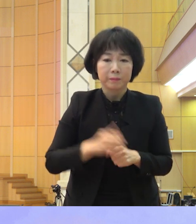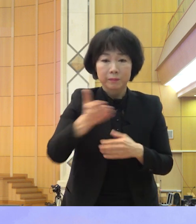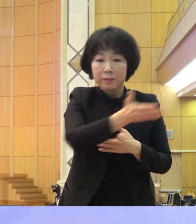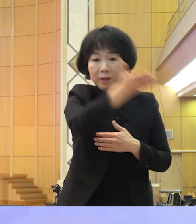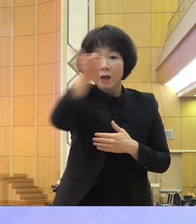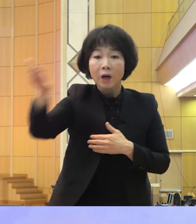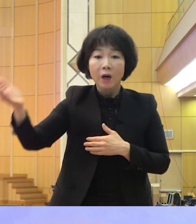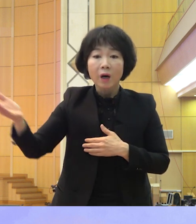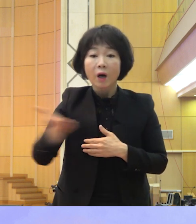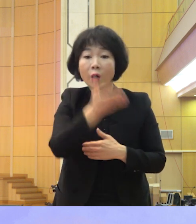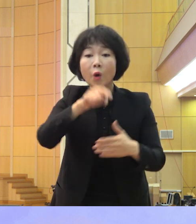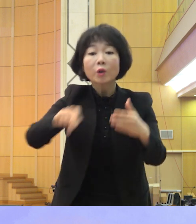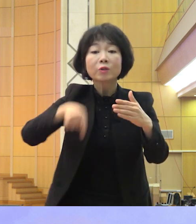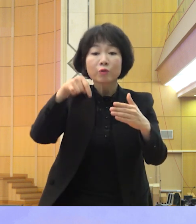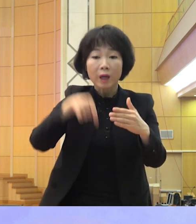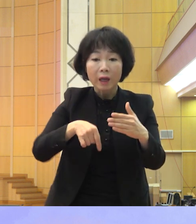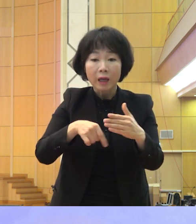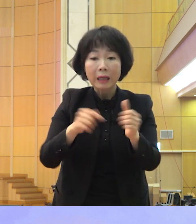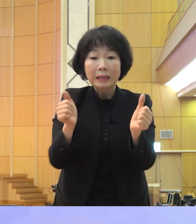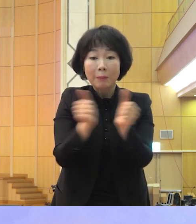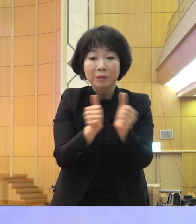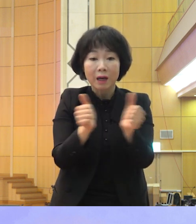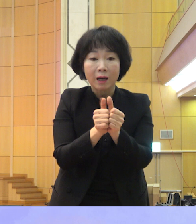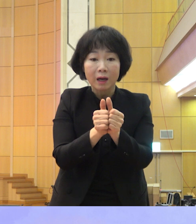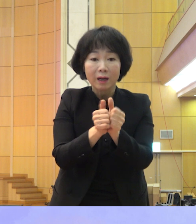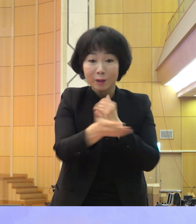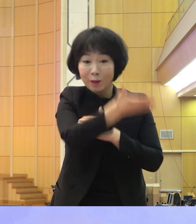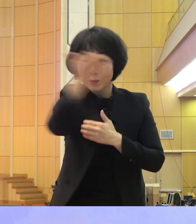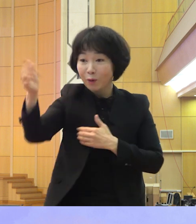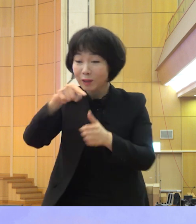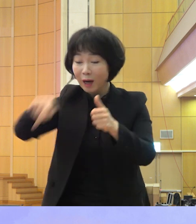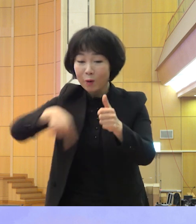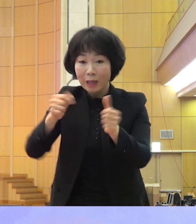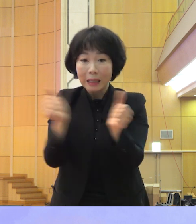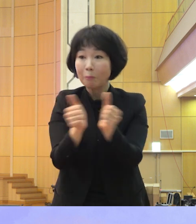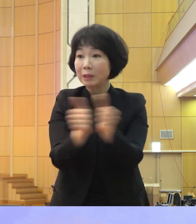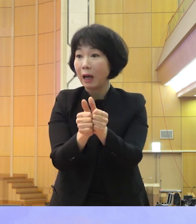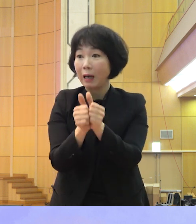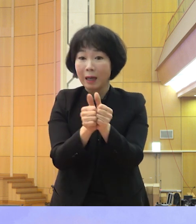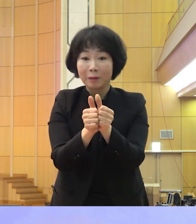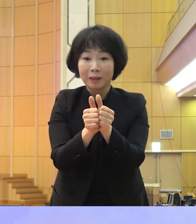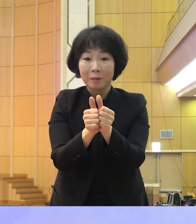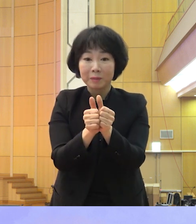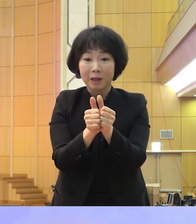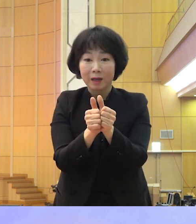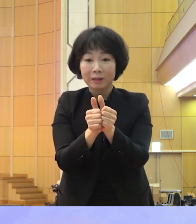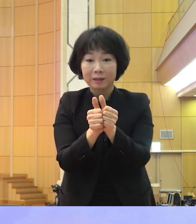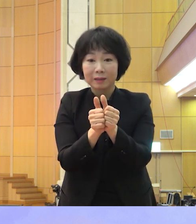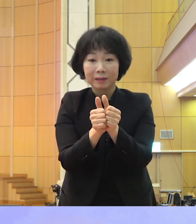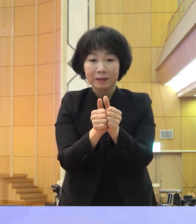중, 그럼 언약이 뭐냐? 너희 중에 남자는